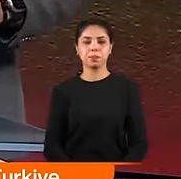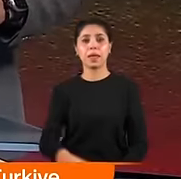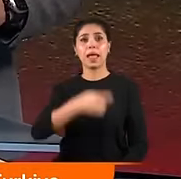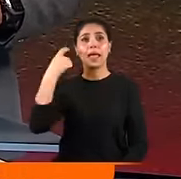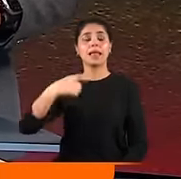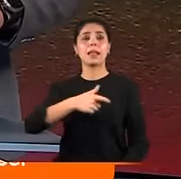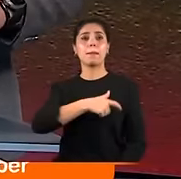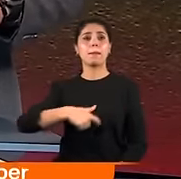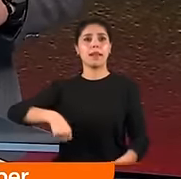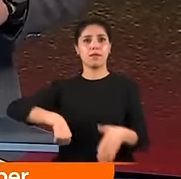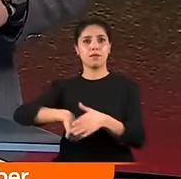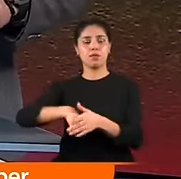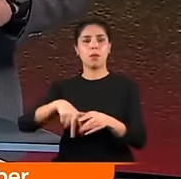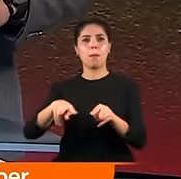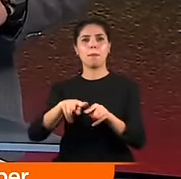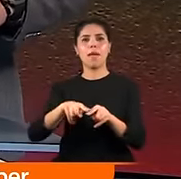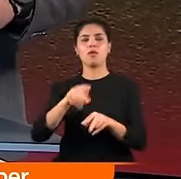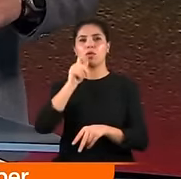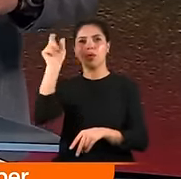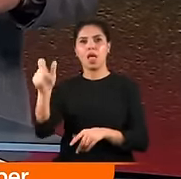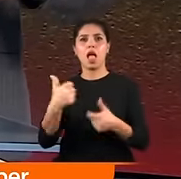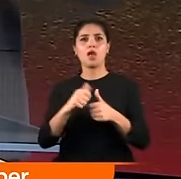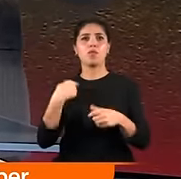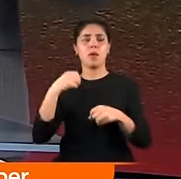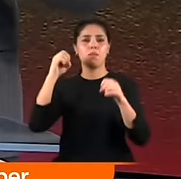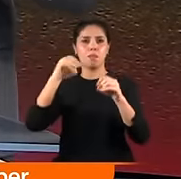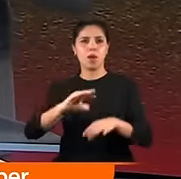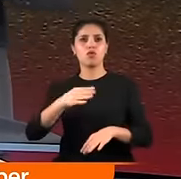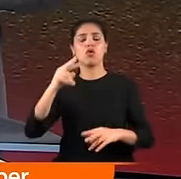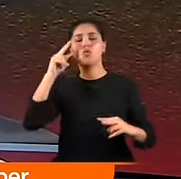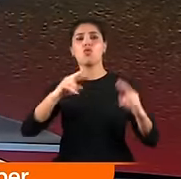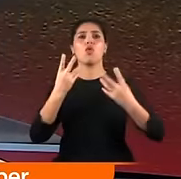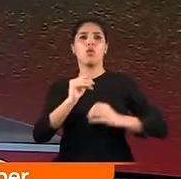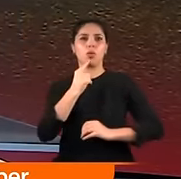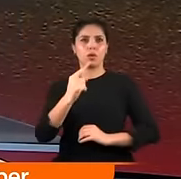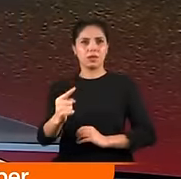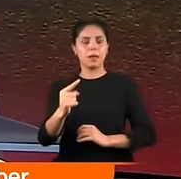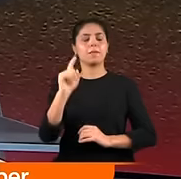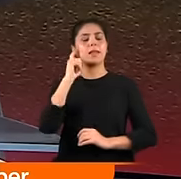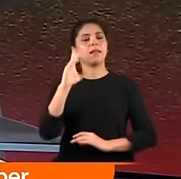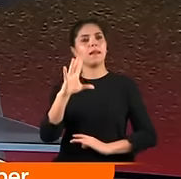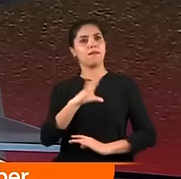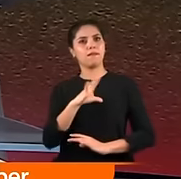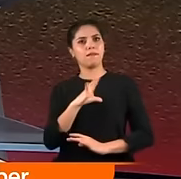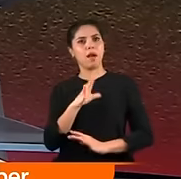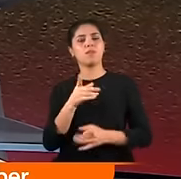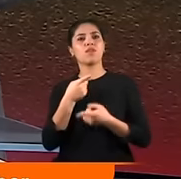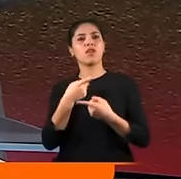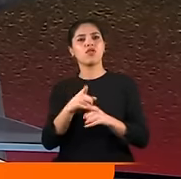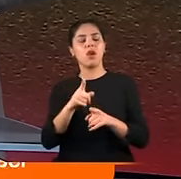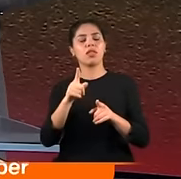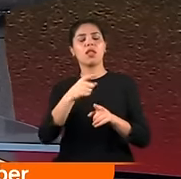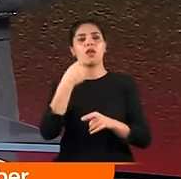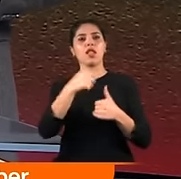Eski milli futbolcu Melih Erdinç'in eşim beni terk etti, çocuklarımı göstermiyor iddiaları gündeme bomba gibi düşmüştü. Hatta kendisine şantaj